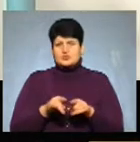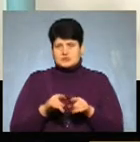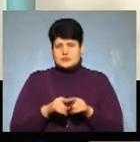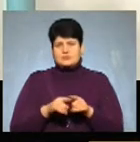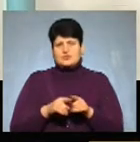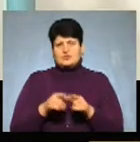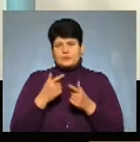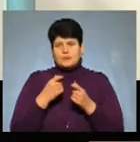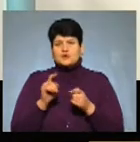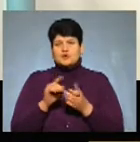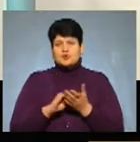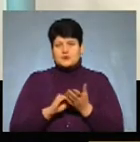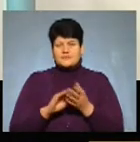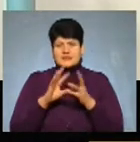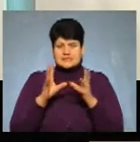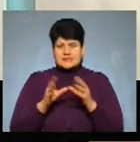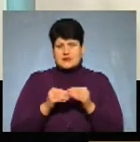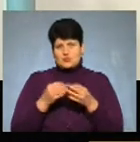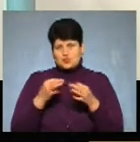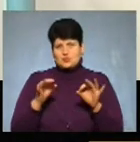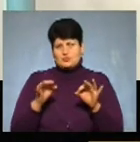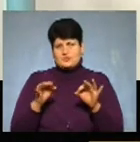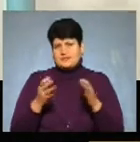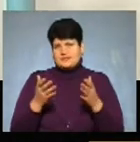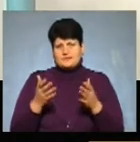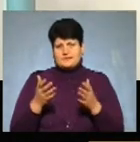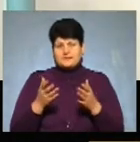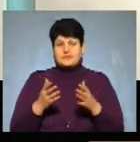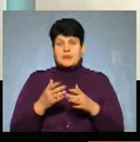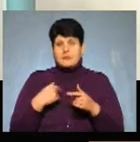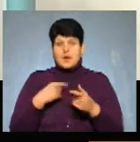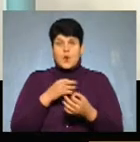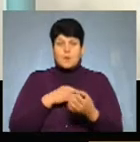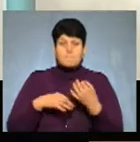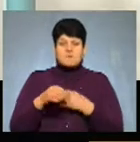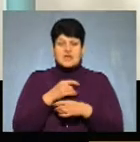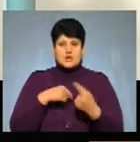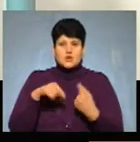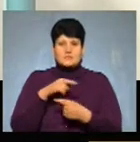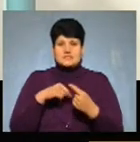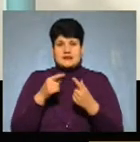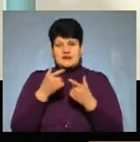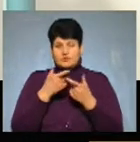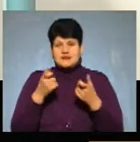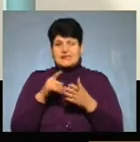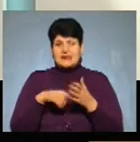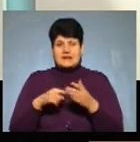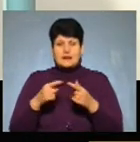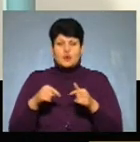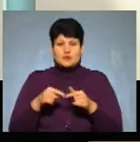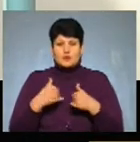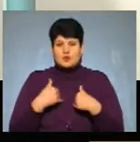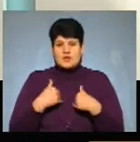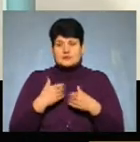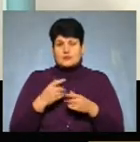що і громадськість, тобто загальнодоступних джерел, і ми обмінюємося інформацією з релігійними організаціями.